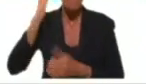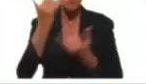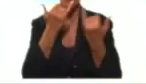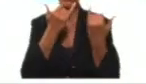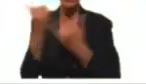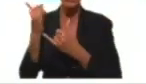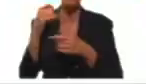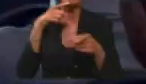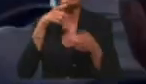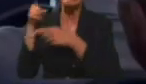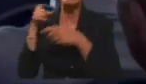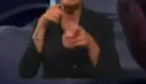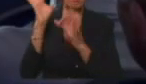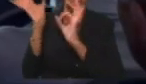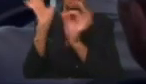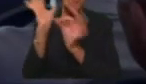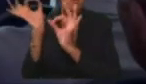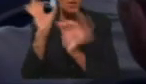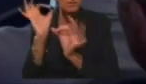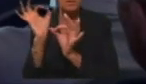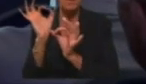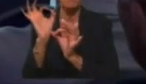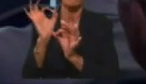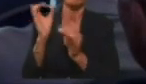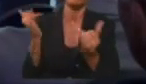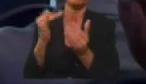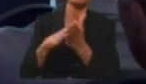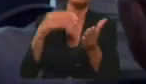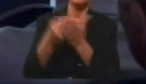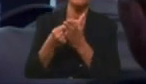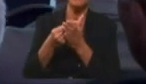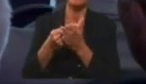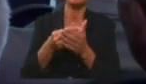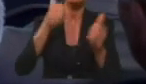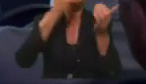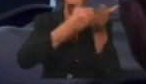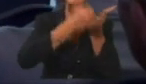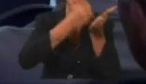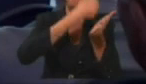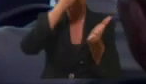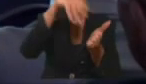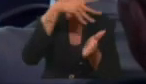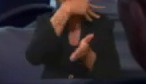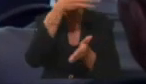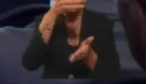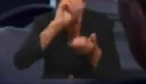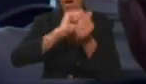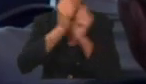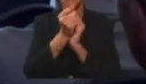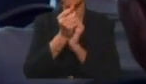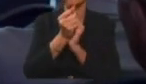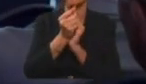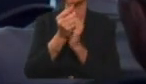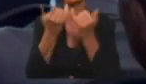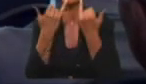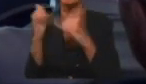kanały dystrybucji, tak, informacji. To są jakieś tradycyjne kanały, takie jak tabliczki przystankowe. Tak, są to czasami nieformalne